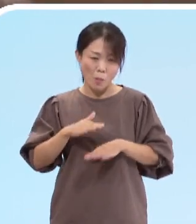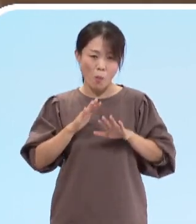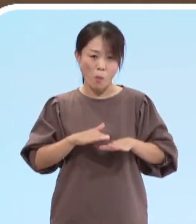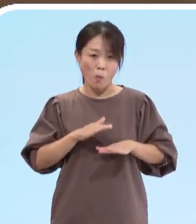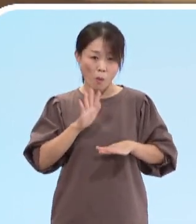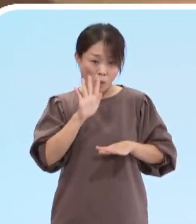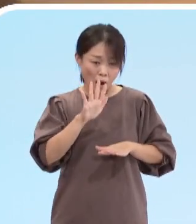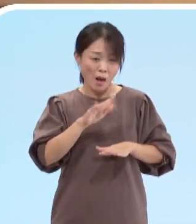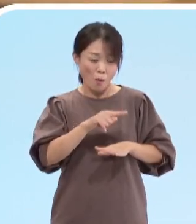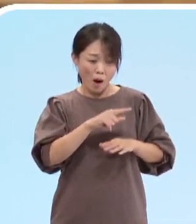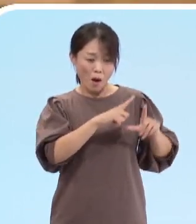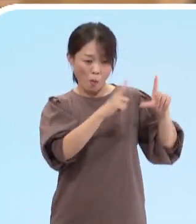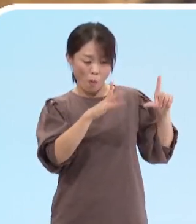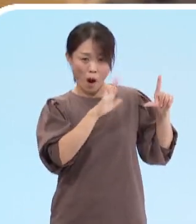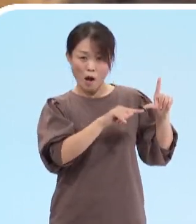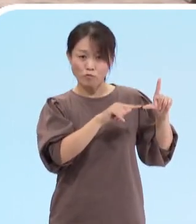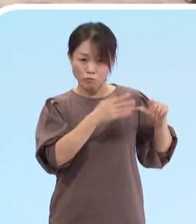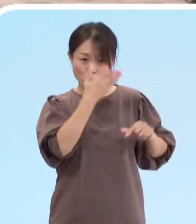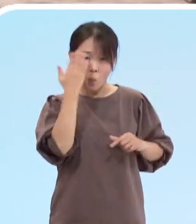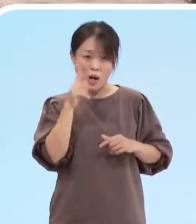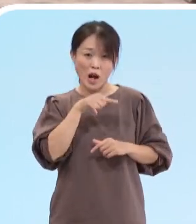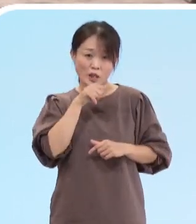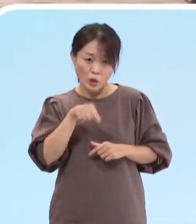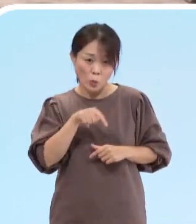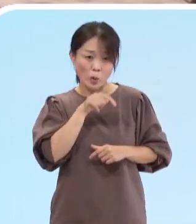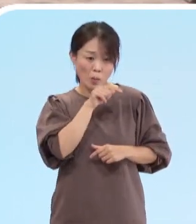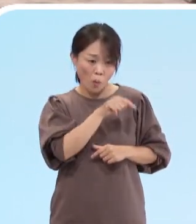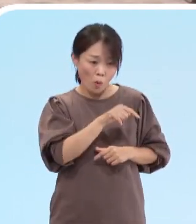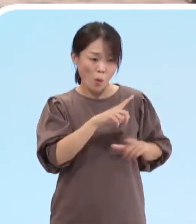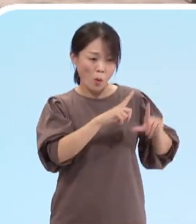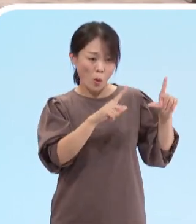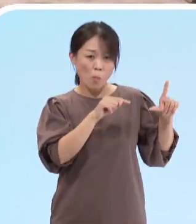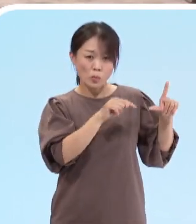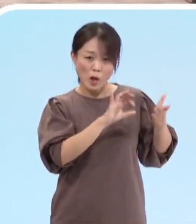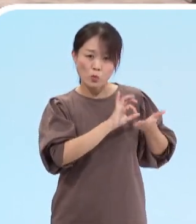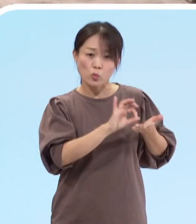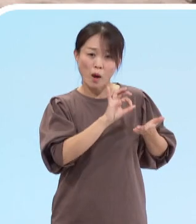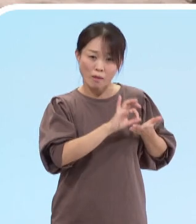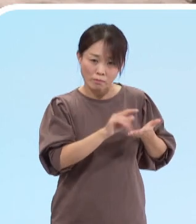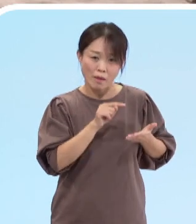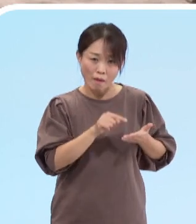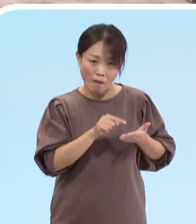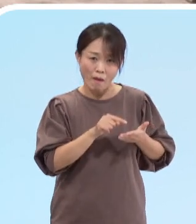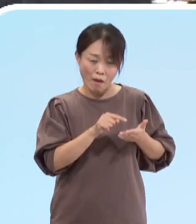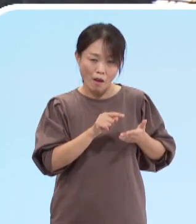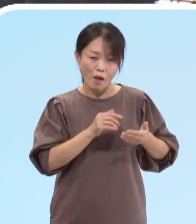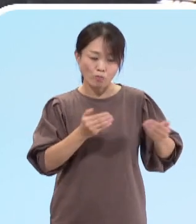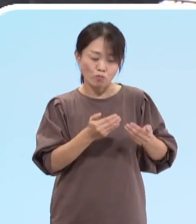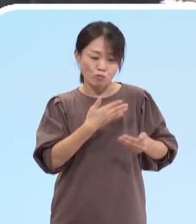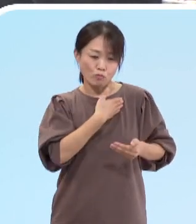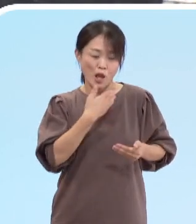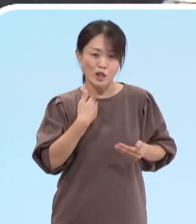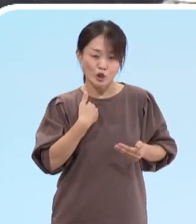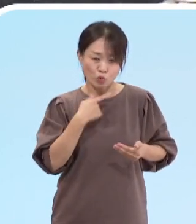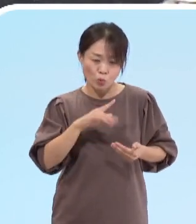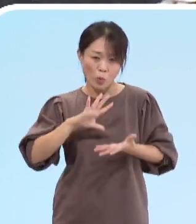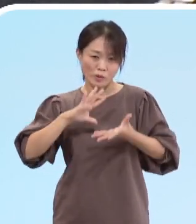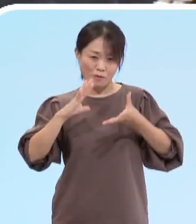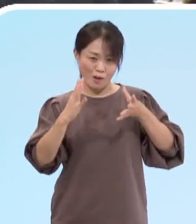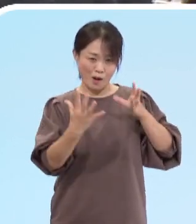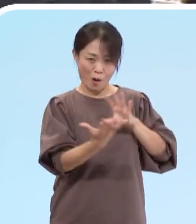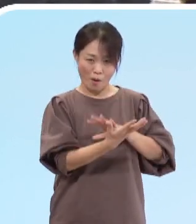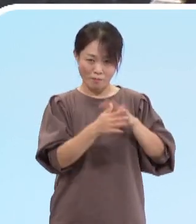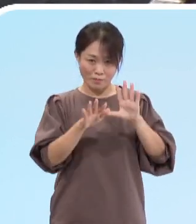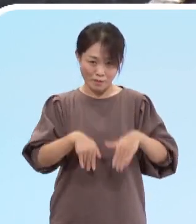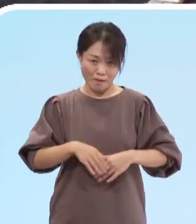なかったんですけども、若い方でも、その技術さえ、コンピューターとかそういうものさえ動かせれば施